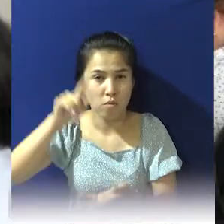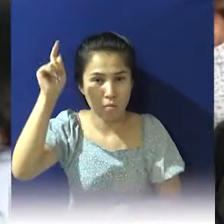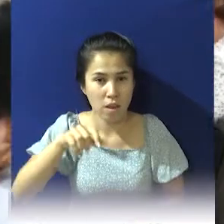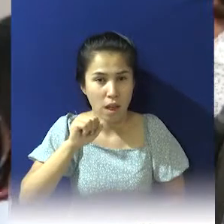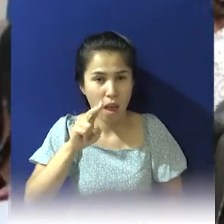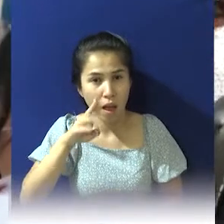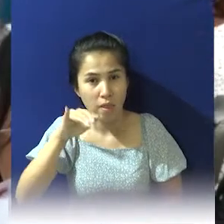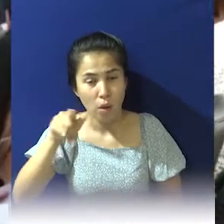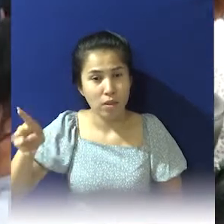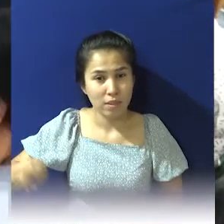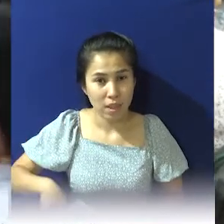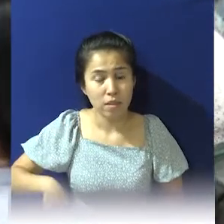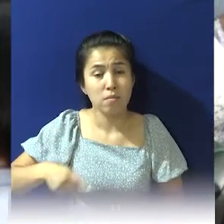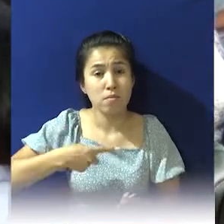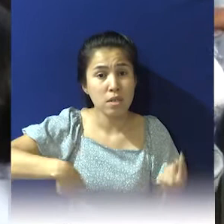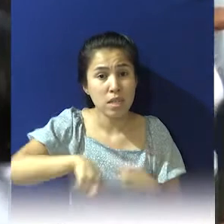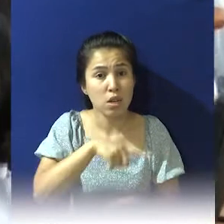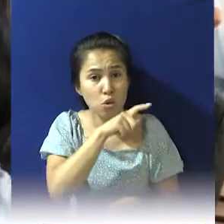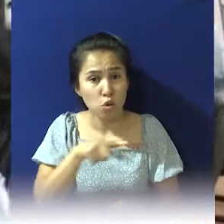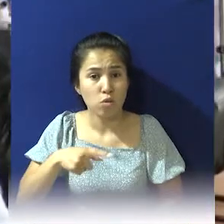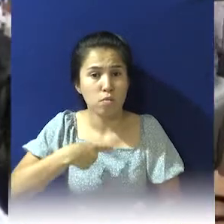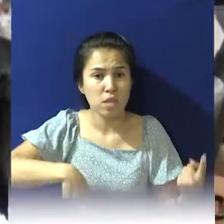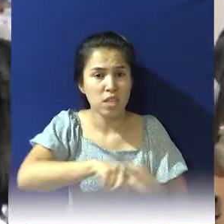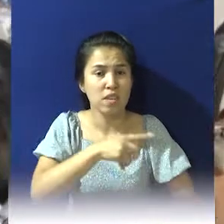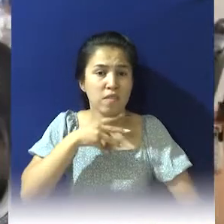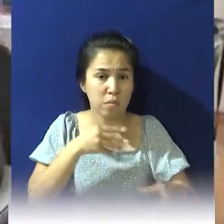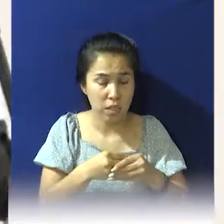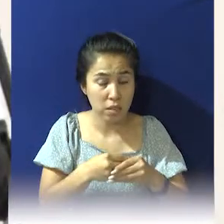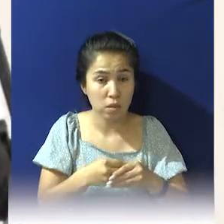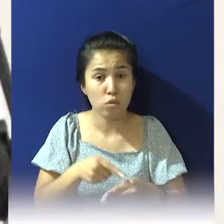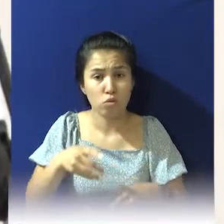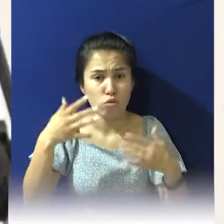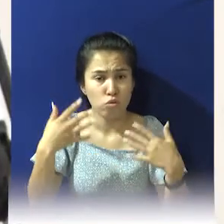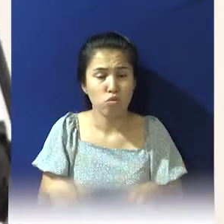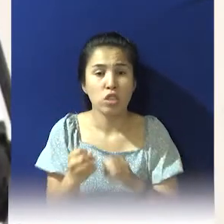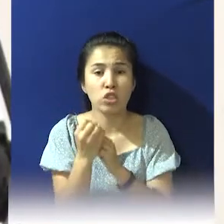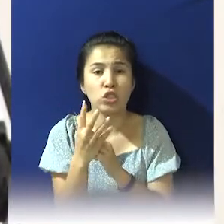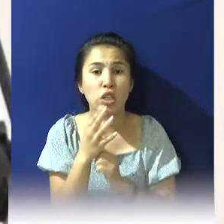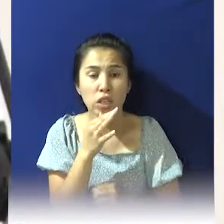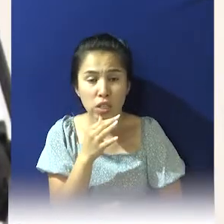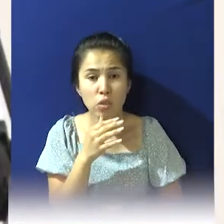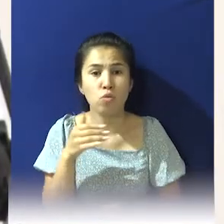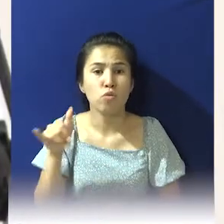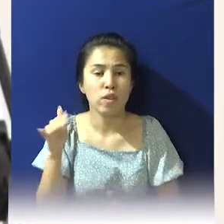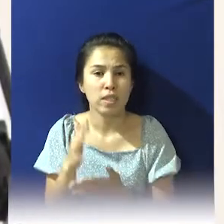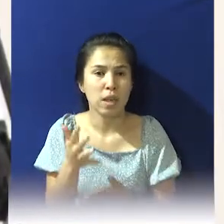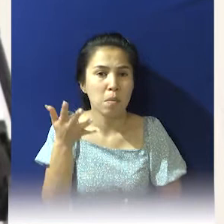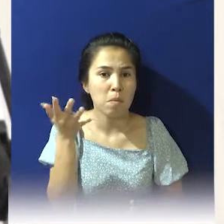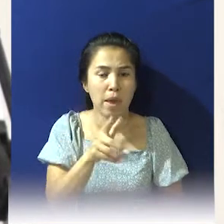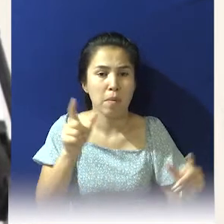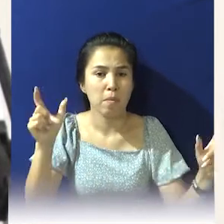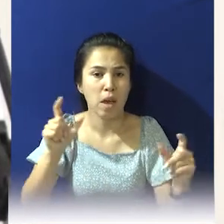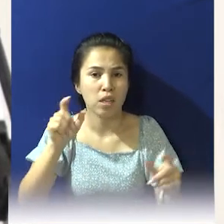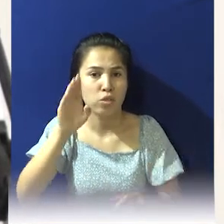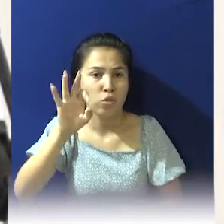бесплатное питание и одежду и сотрудничают с правоохранительными органами. В стране с 2012 года введена служба